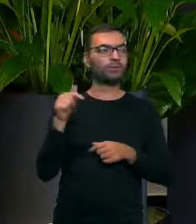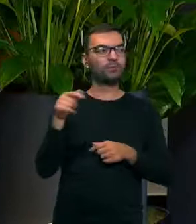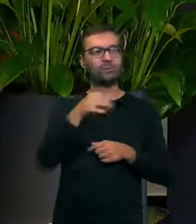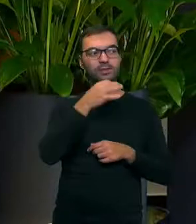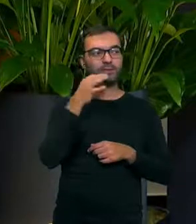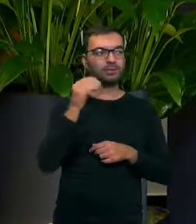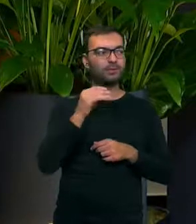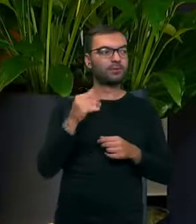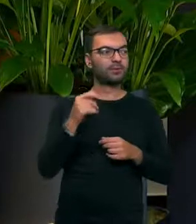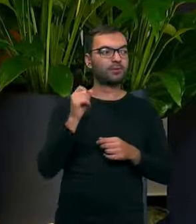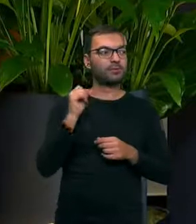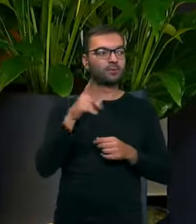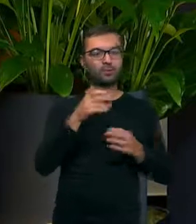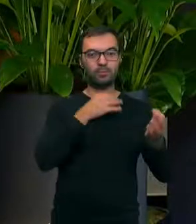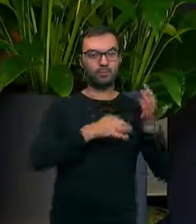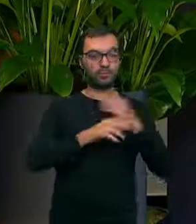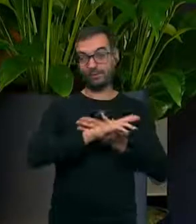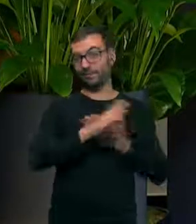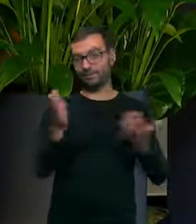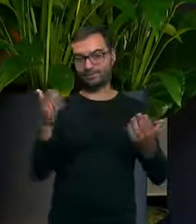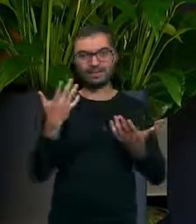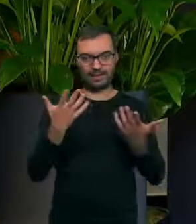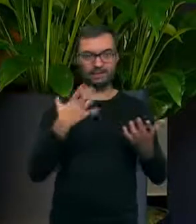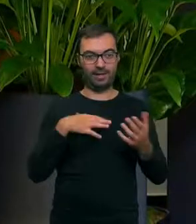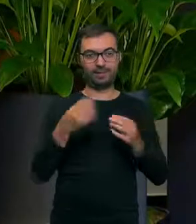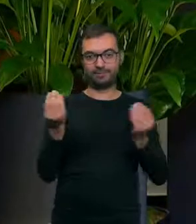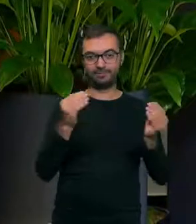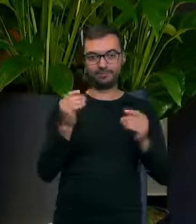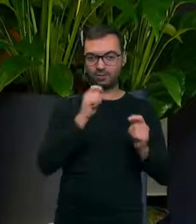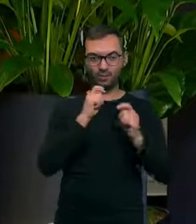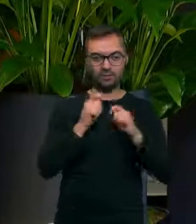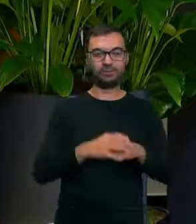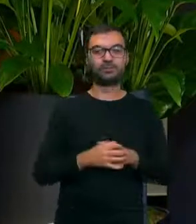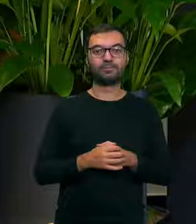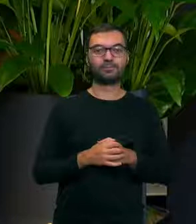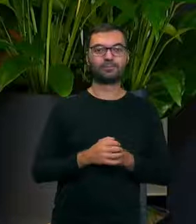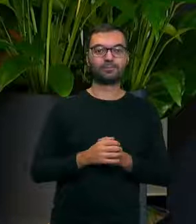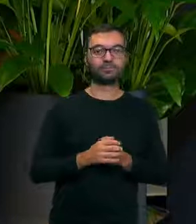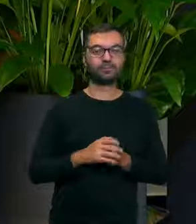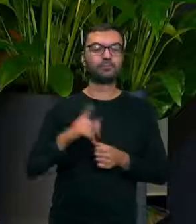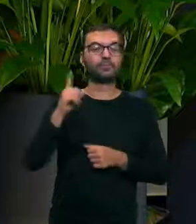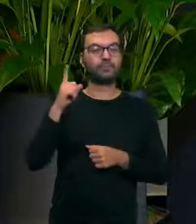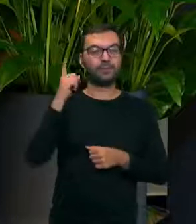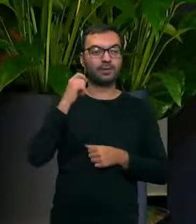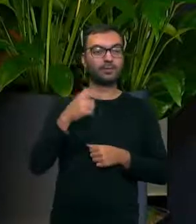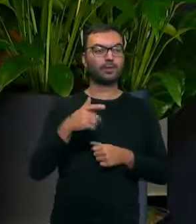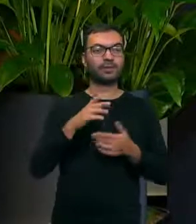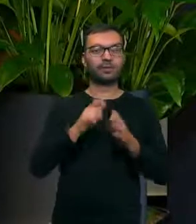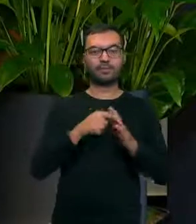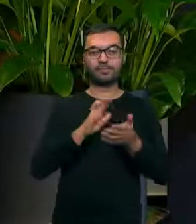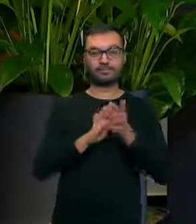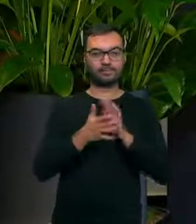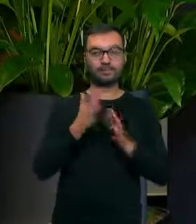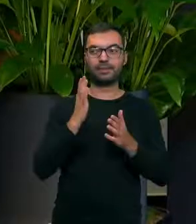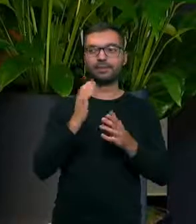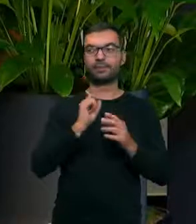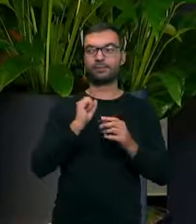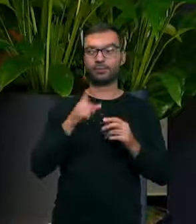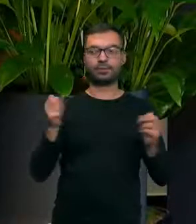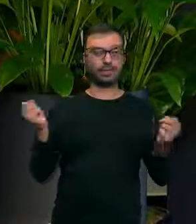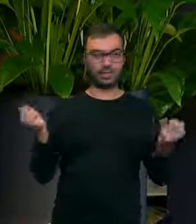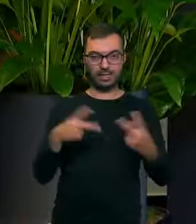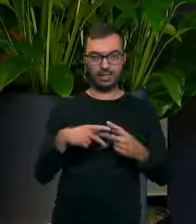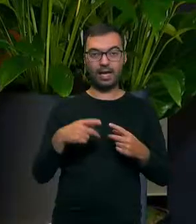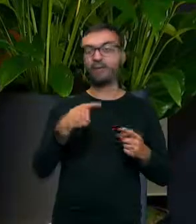zapytać, bo pojawiają się pytania od Państwa, także zachęcam do tego, żeby włączać się do rozmowy i przypomnę, że żeby nie było śladów, film jest w kinach, a my rozmawiamy